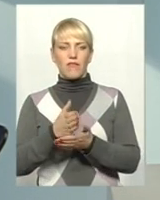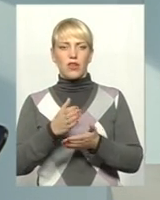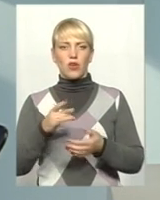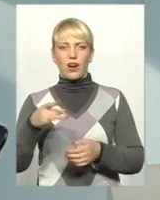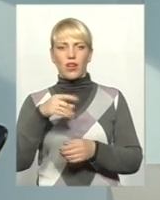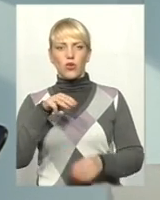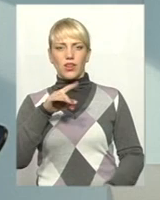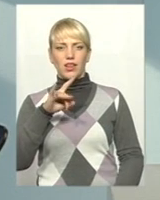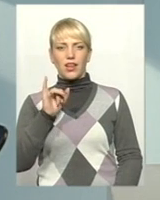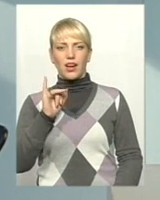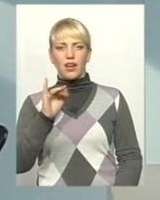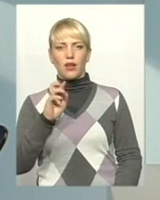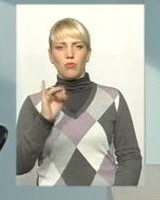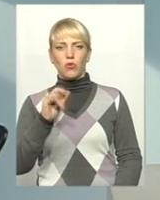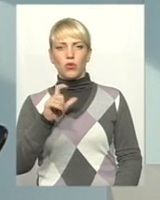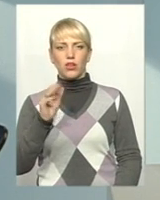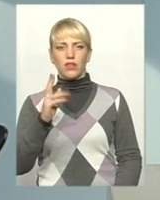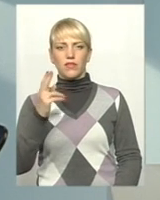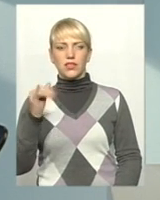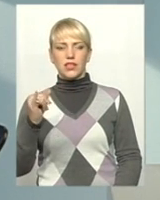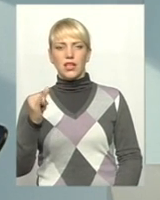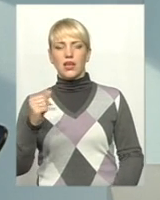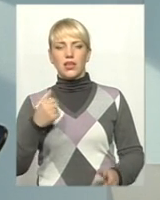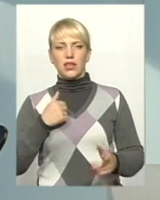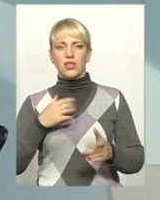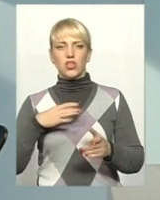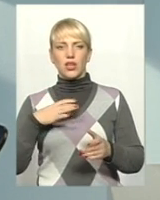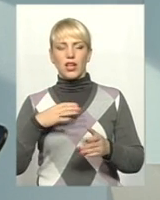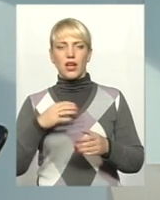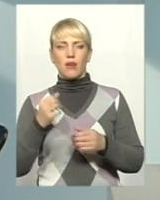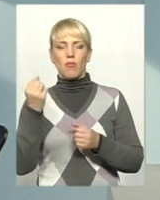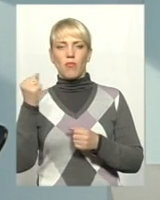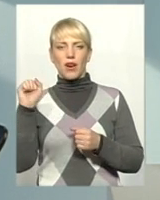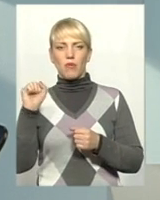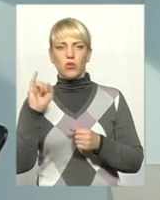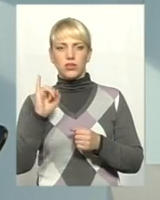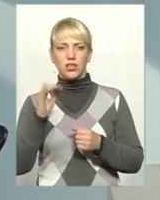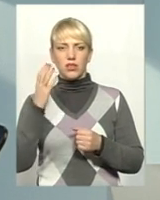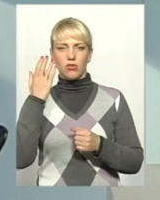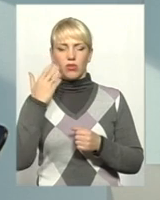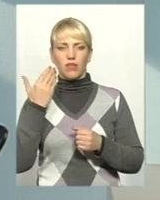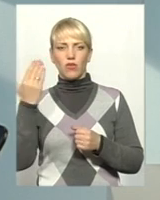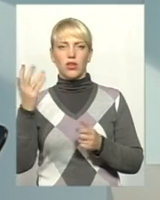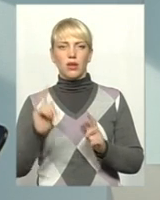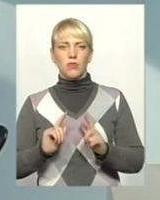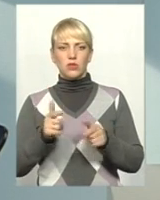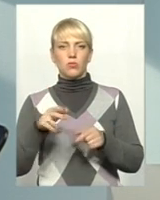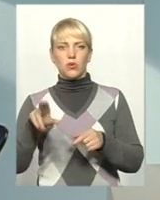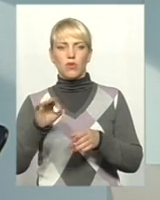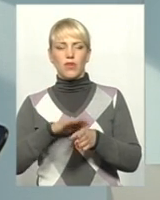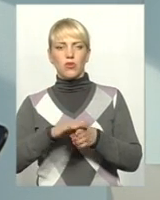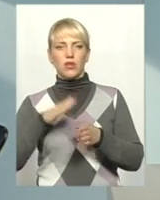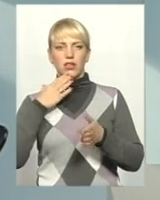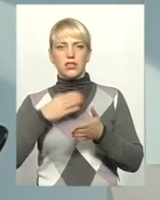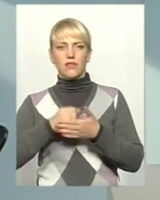І таким чином чекаємо з нетерпінням переможця і коли вони почнуть до виконання цих робіт.